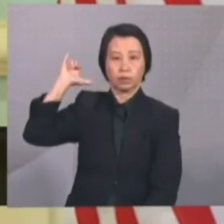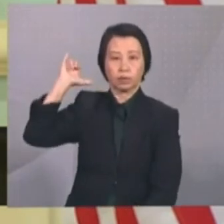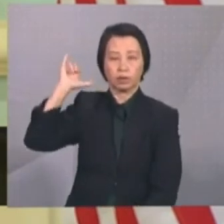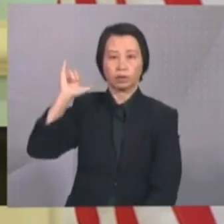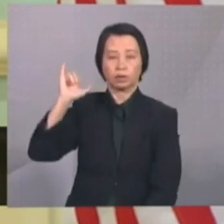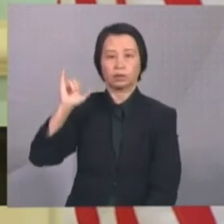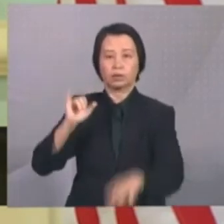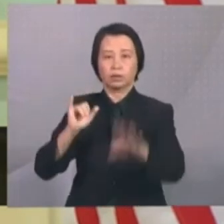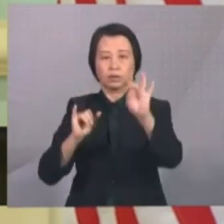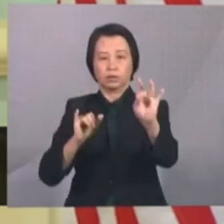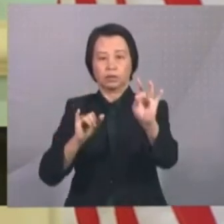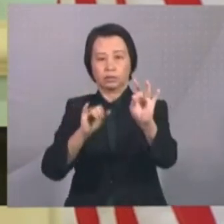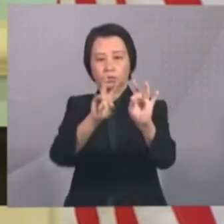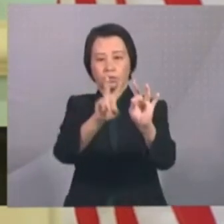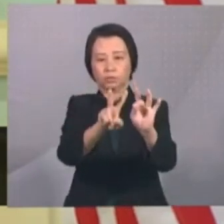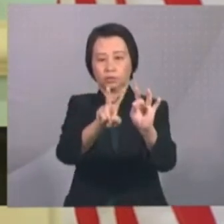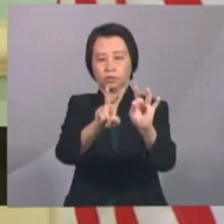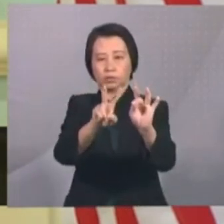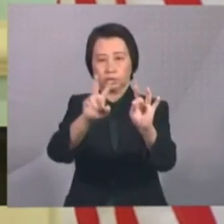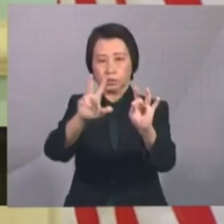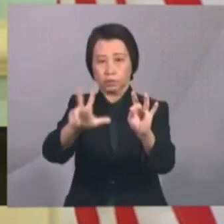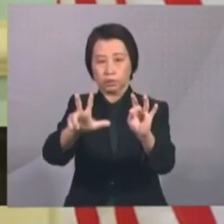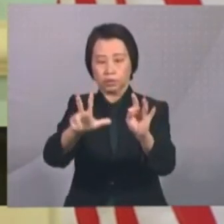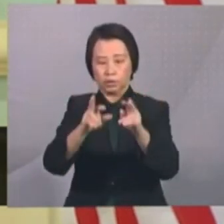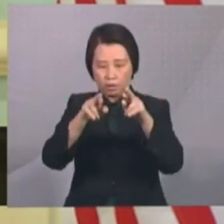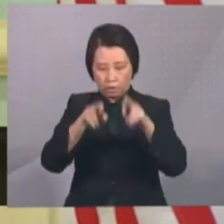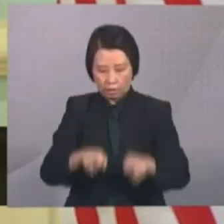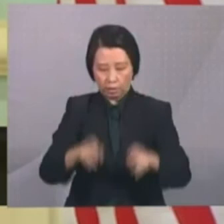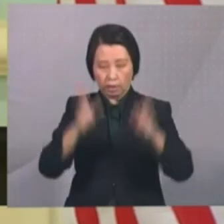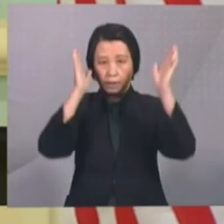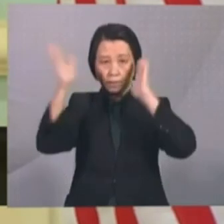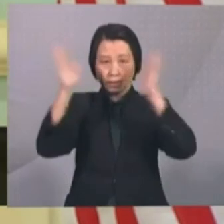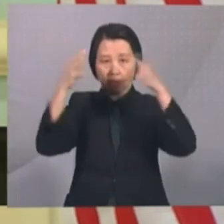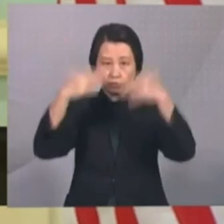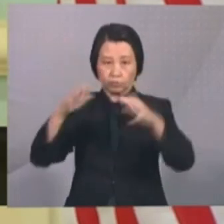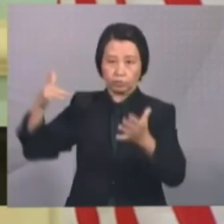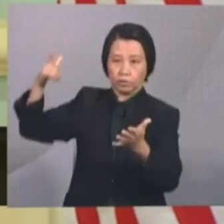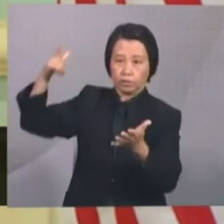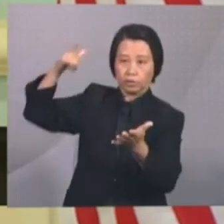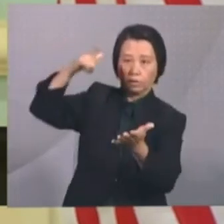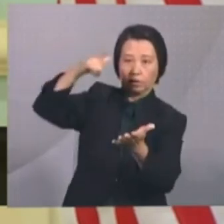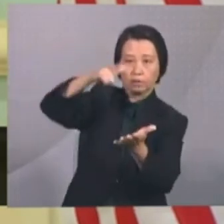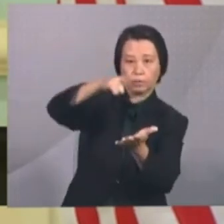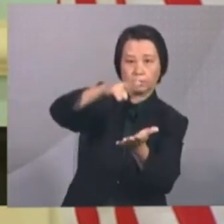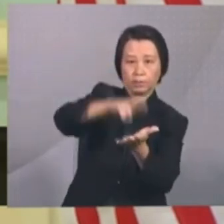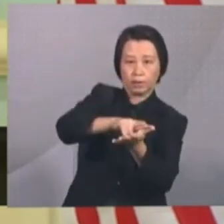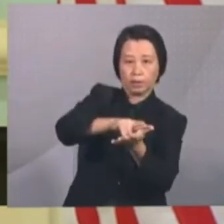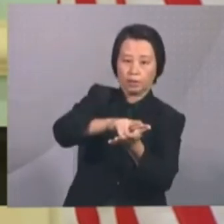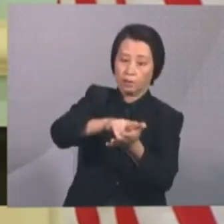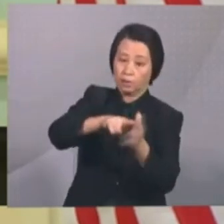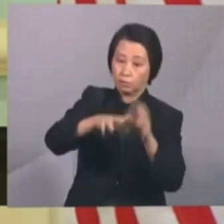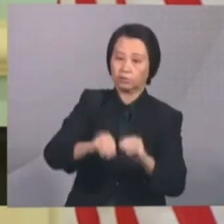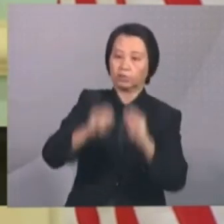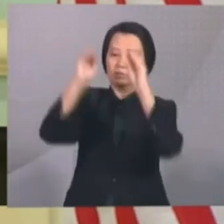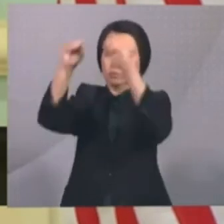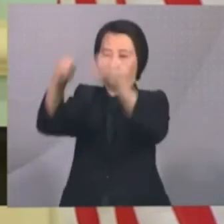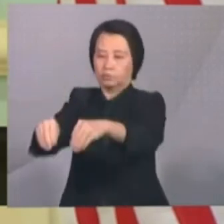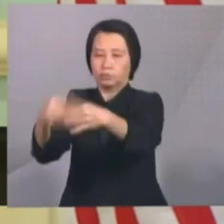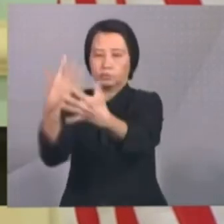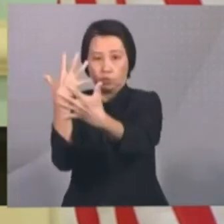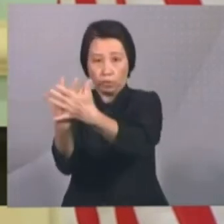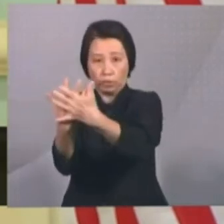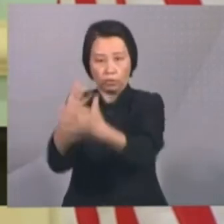teramai 823 rakyat Malaysia telah pulang ke tanah air dan telah pondi korentin